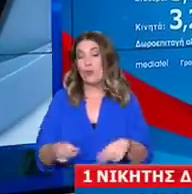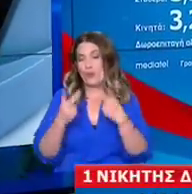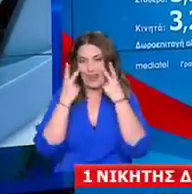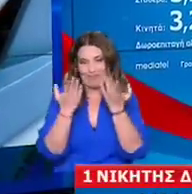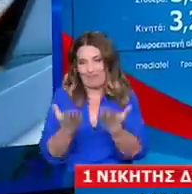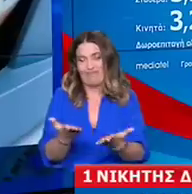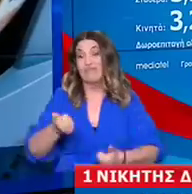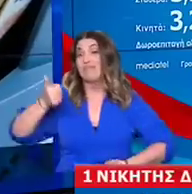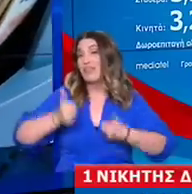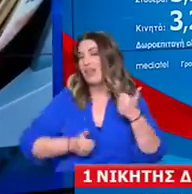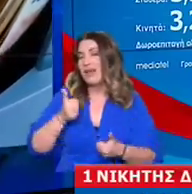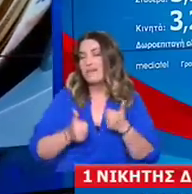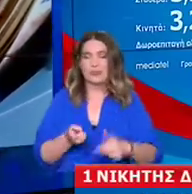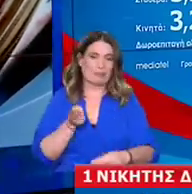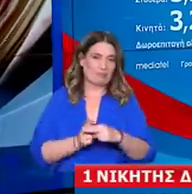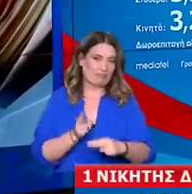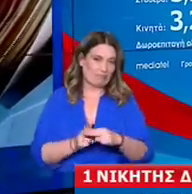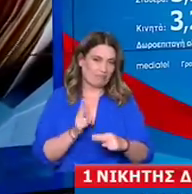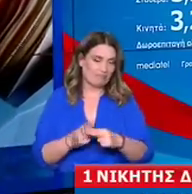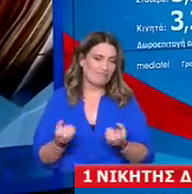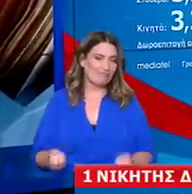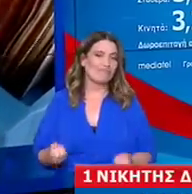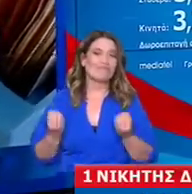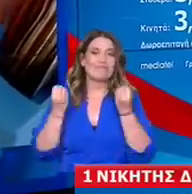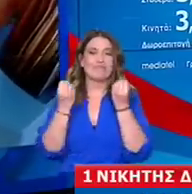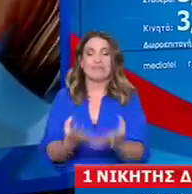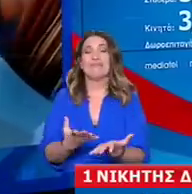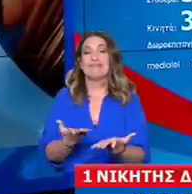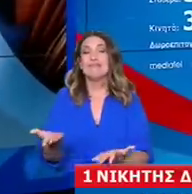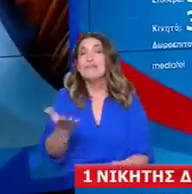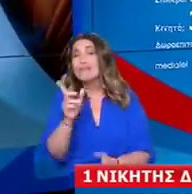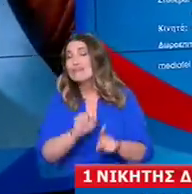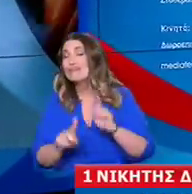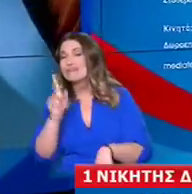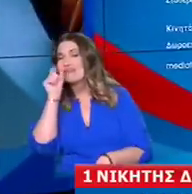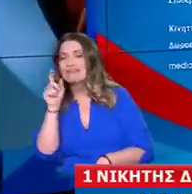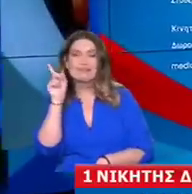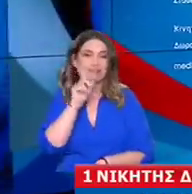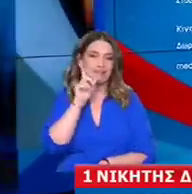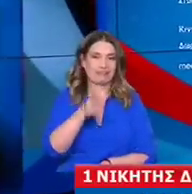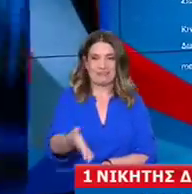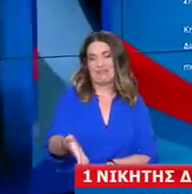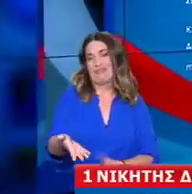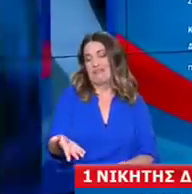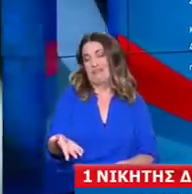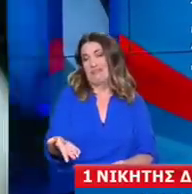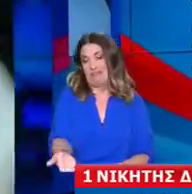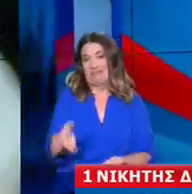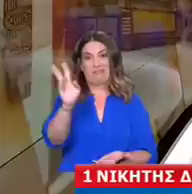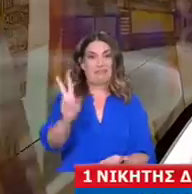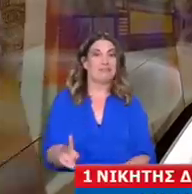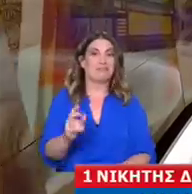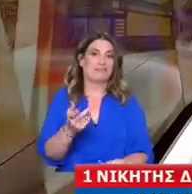που θα σας το δώσουμε, θα το χαρίσουμε σε κάποιον τυχερό ή τυχερή στην τελευταία εκπομπή του Απριλίου. Έρχεται λοιπόν Πρωτομαγιά